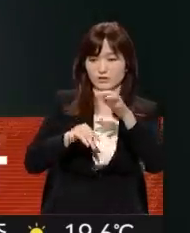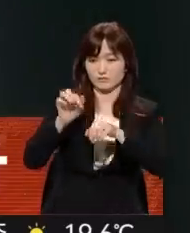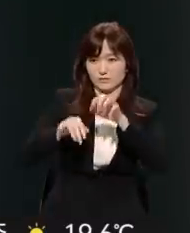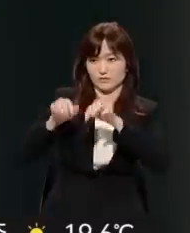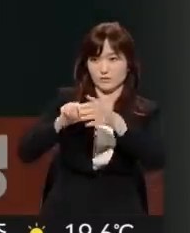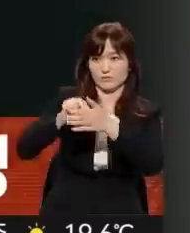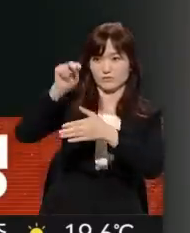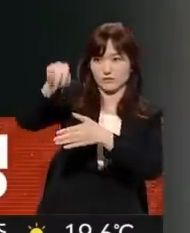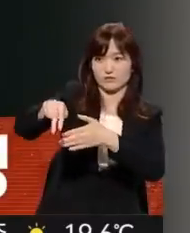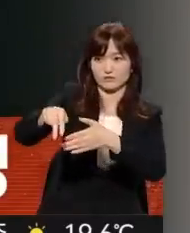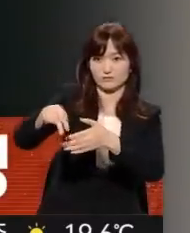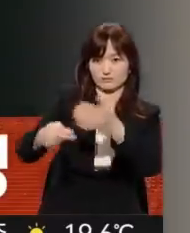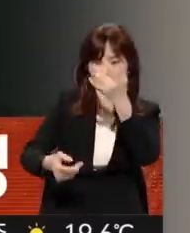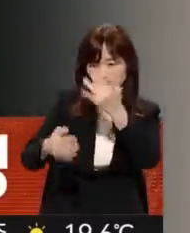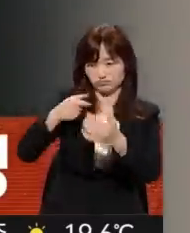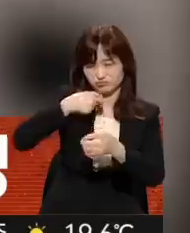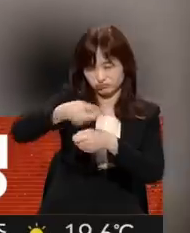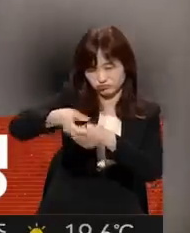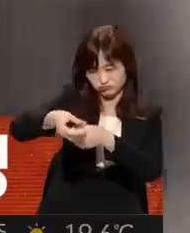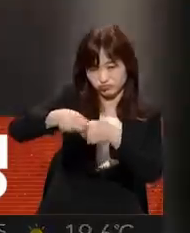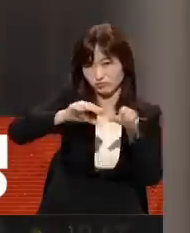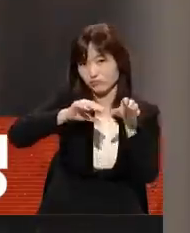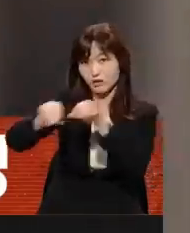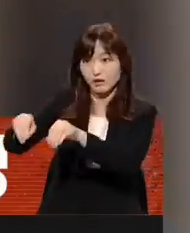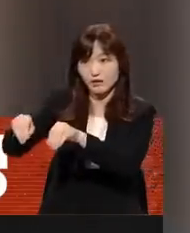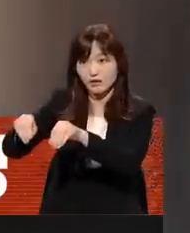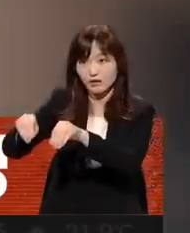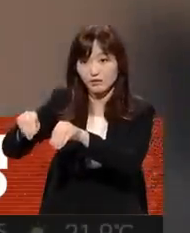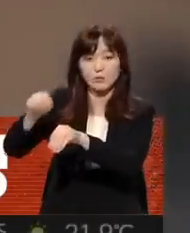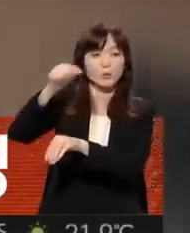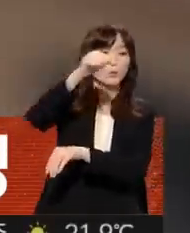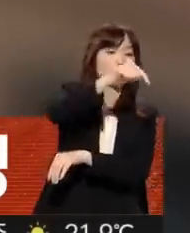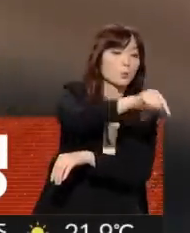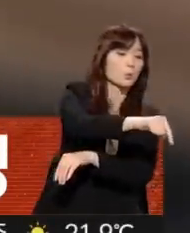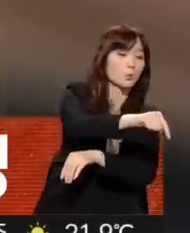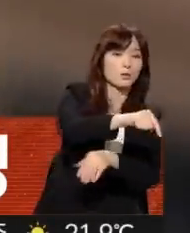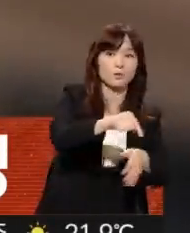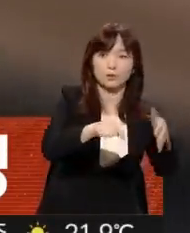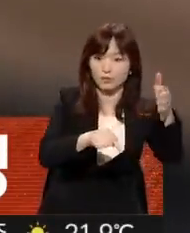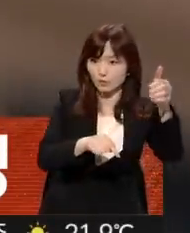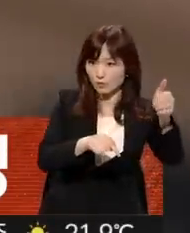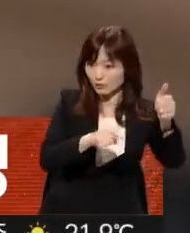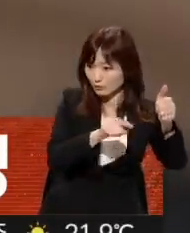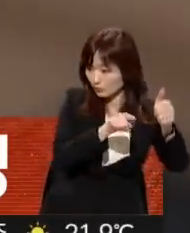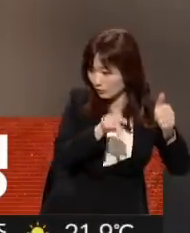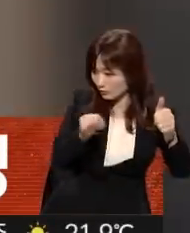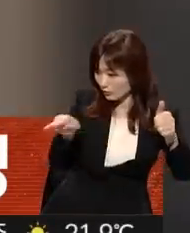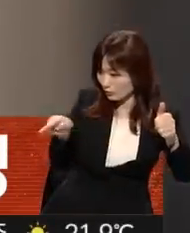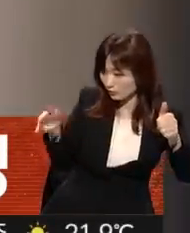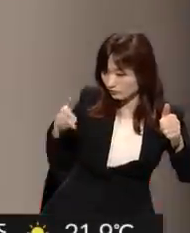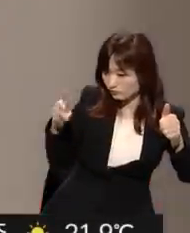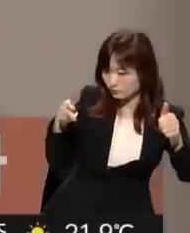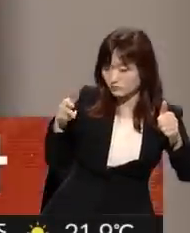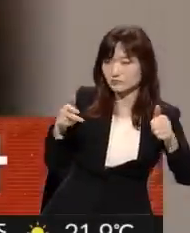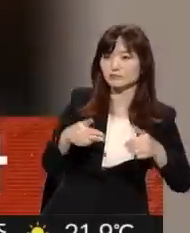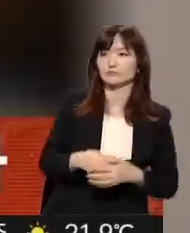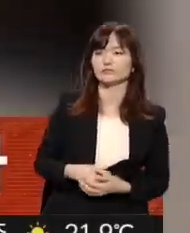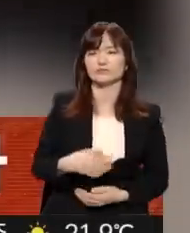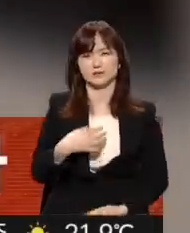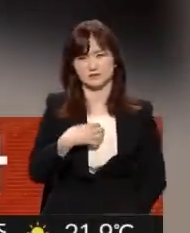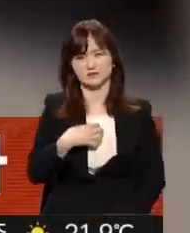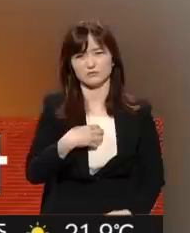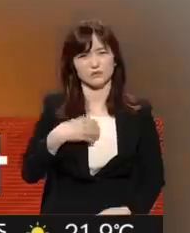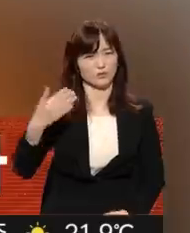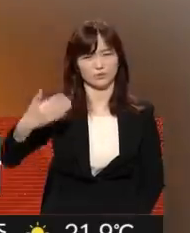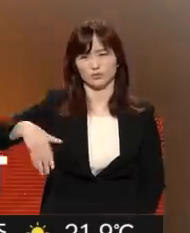막은 겁니다. 와, 껐어. 불을. 껐습니다. 그리고 이 놀라운 모습을 건너편 건물 주민이 모두 찍었던 거죠. 좀 위험하긴 한데 예.